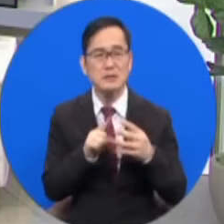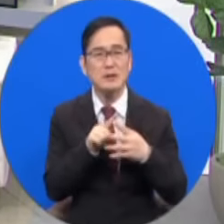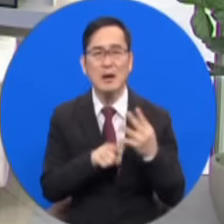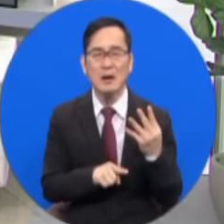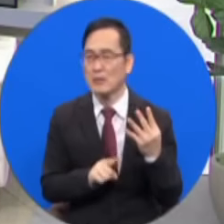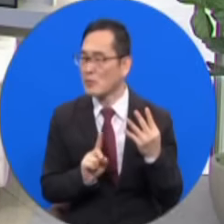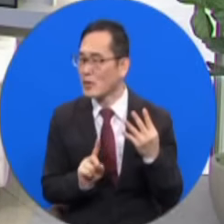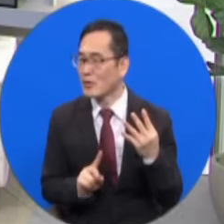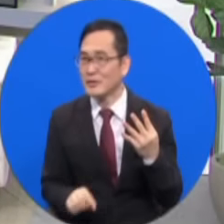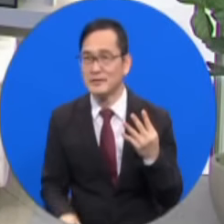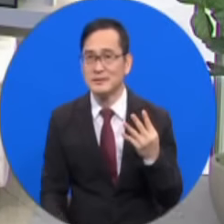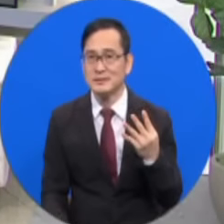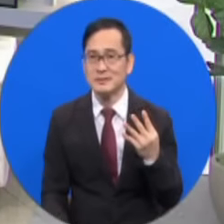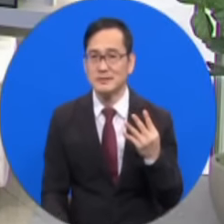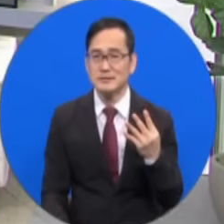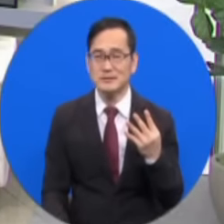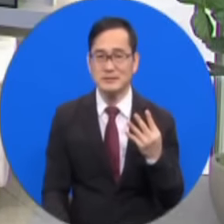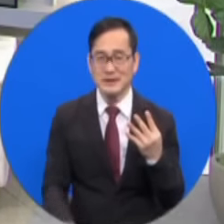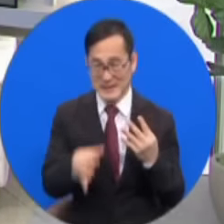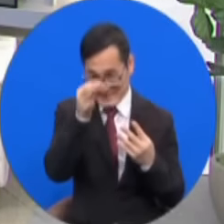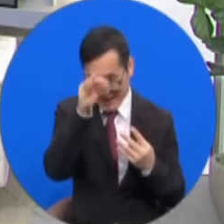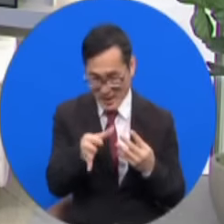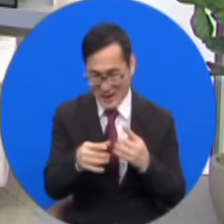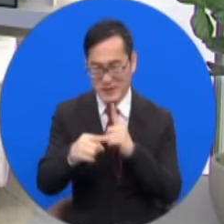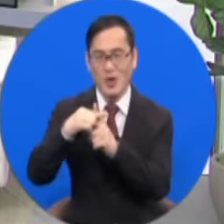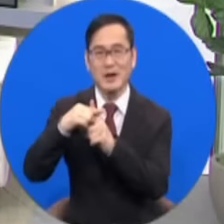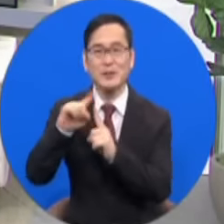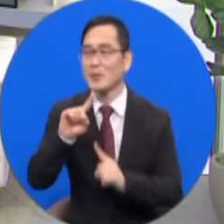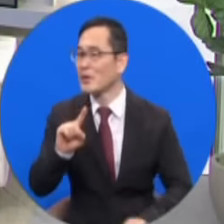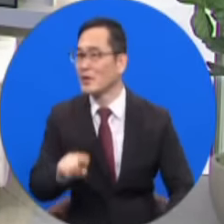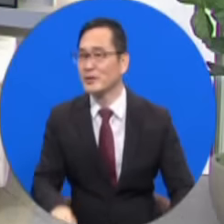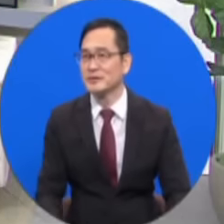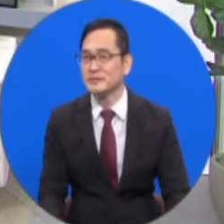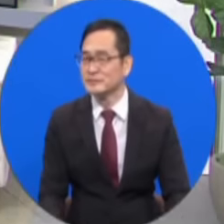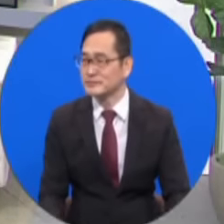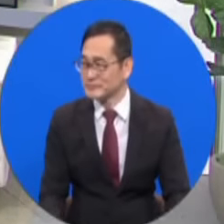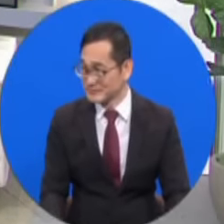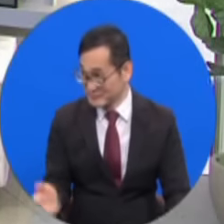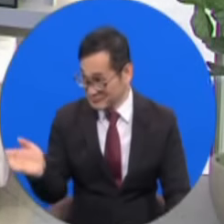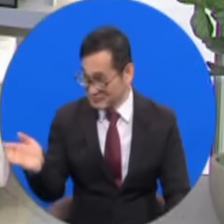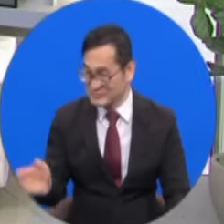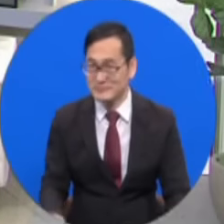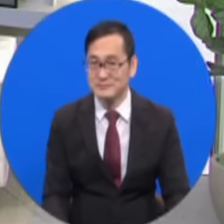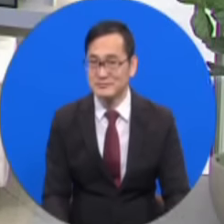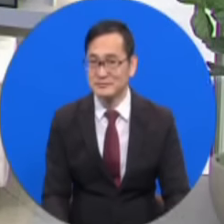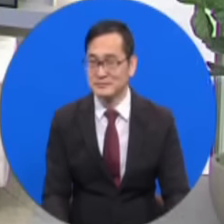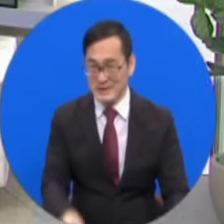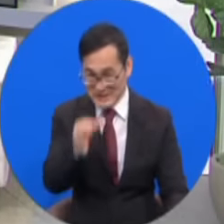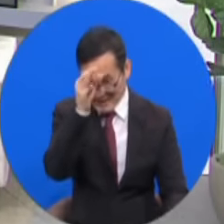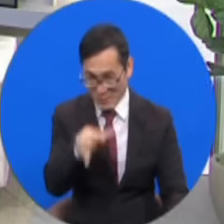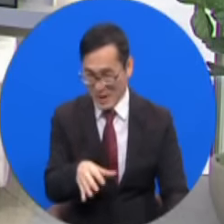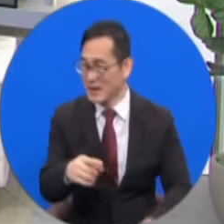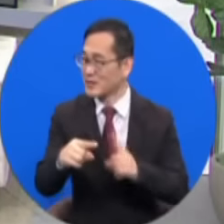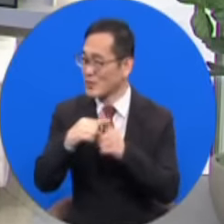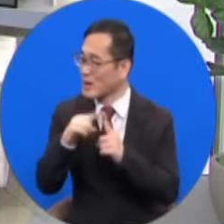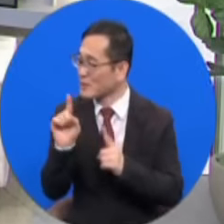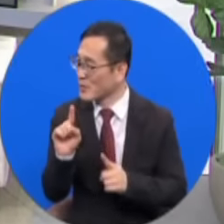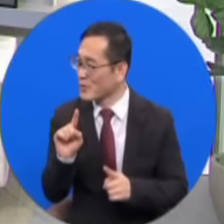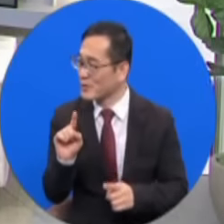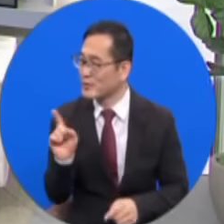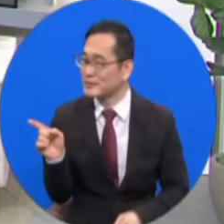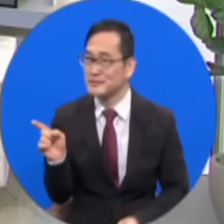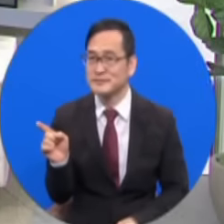뜻일까 사과 플러스를 결정구로 꼽은 분은 누굽니까요 정 사님 무슨 말이에요 사과 플러스 아마